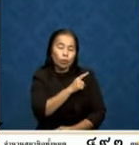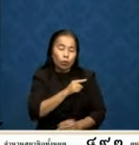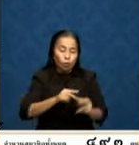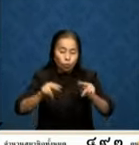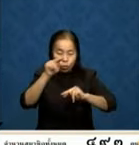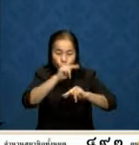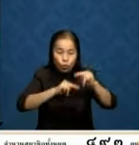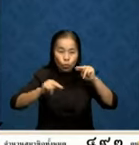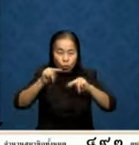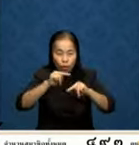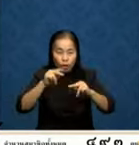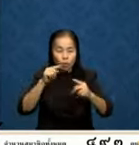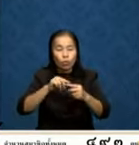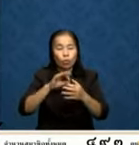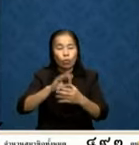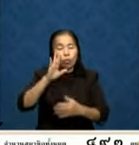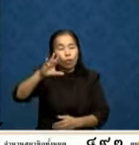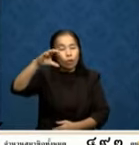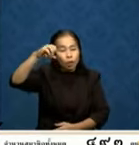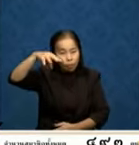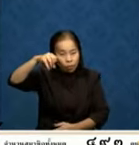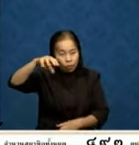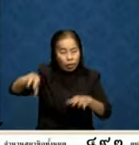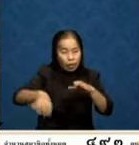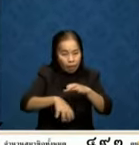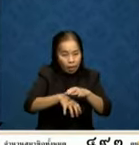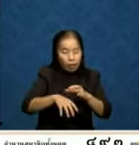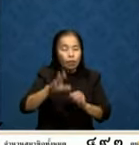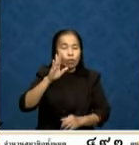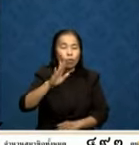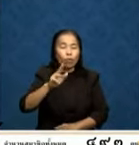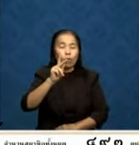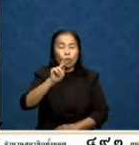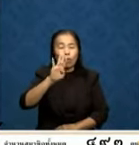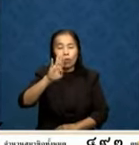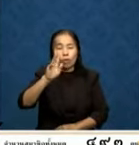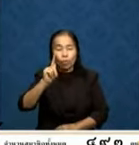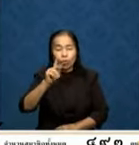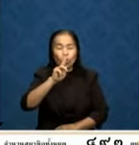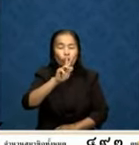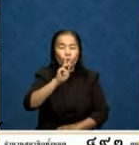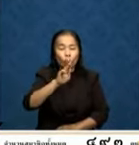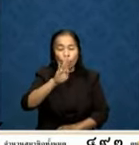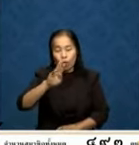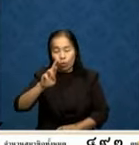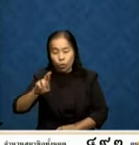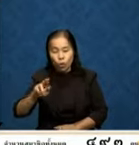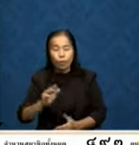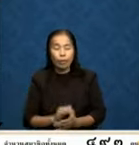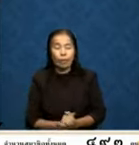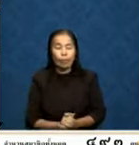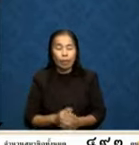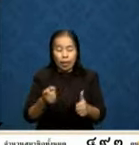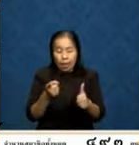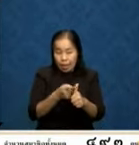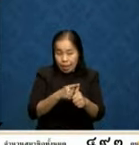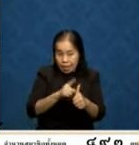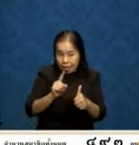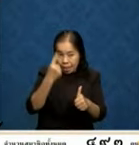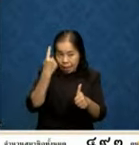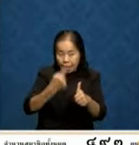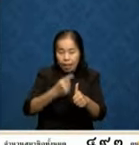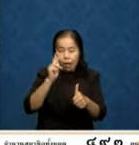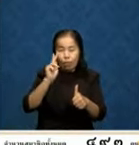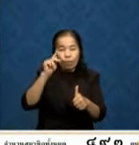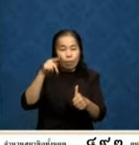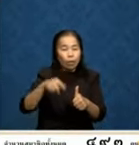ทั้งในส่วนของกฟผ.กฟน.นะครับแล้วก็กฟผ.นะครับ บทบาทแรกนะครับที่เรามุ่งเน้น